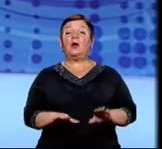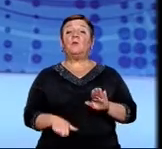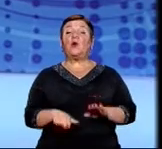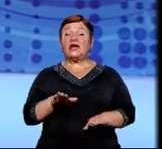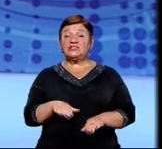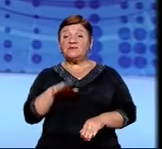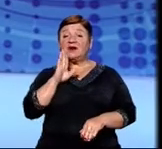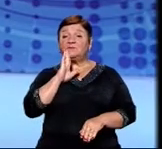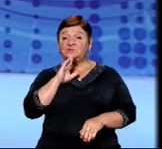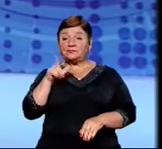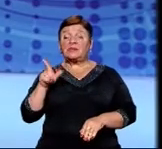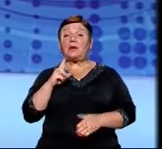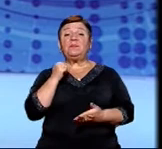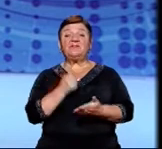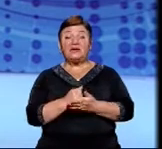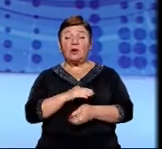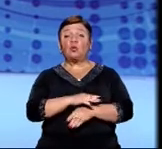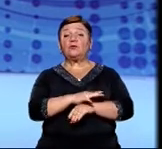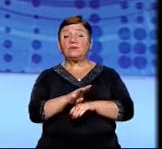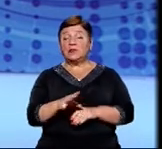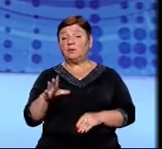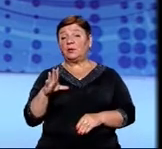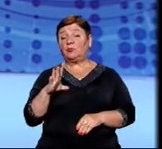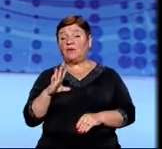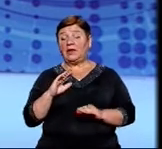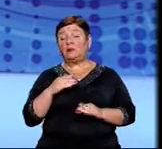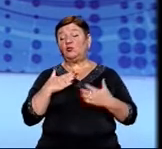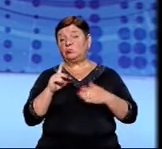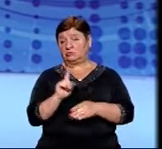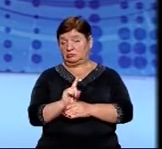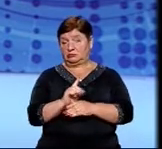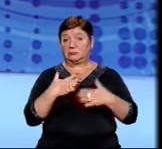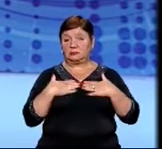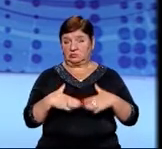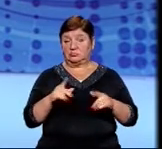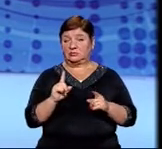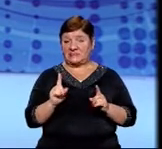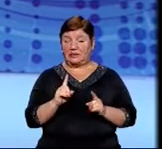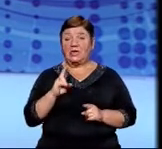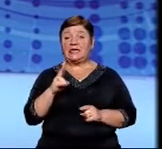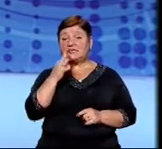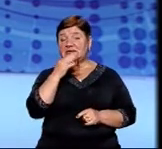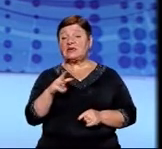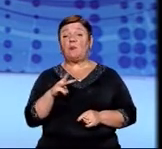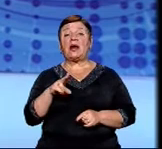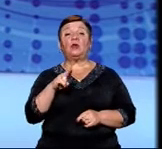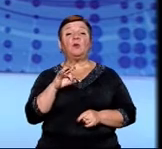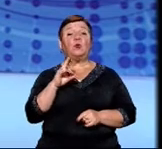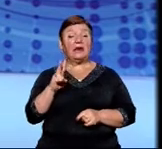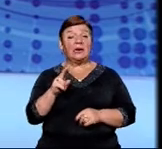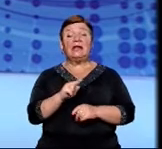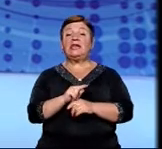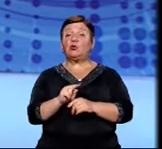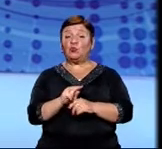Мукачівка, у якої вчора підтвердили зараження коронавірусом, перебуває у задовільному стані. Як повідомив Михайло Поляк, наразі її